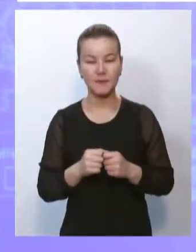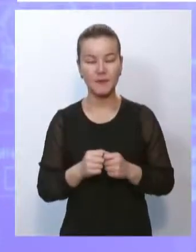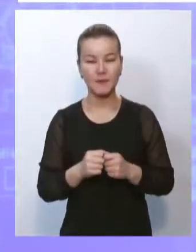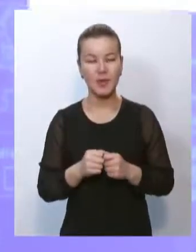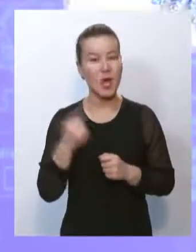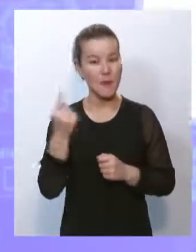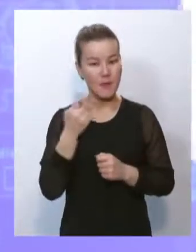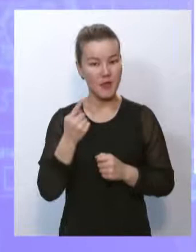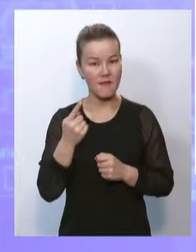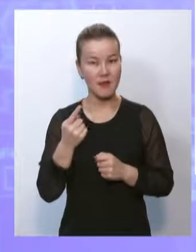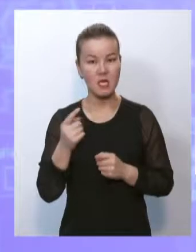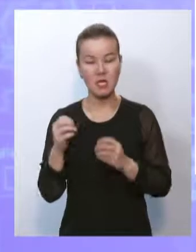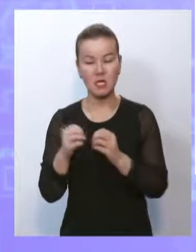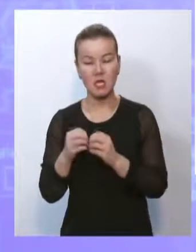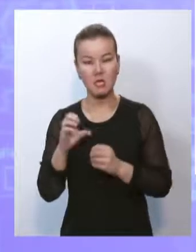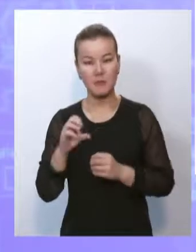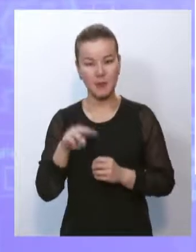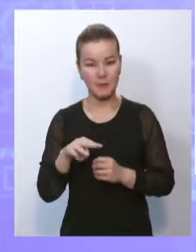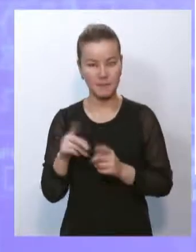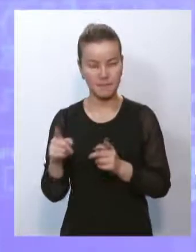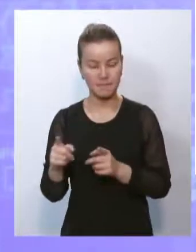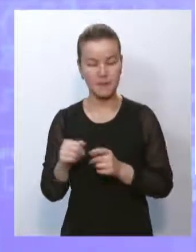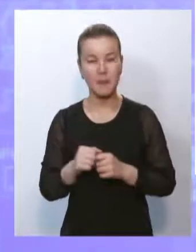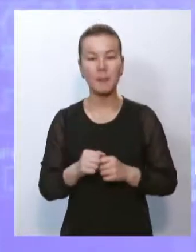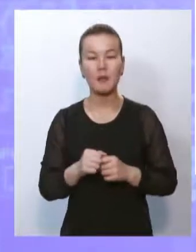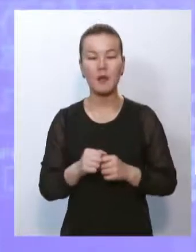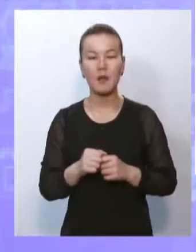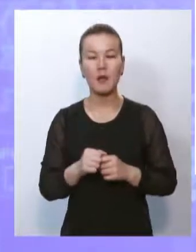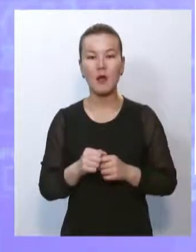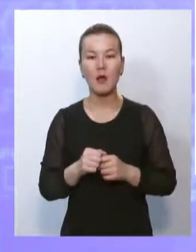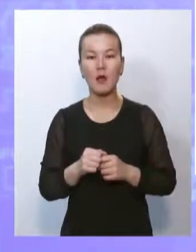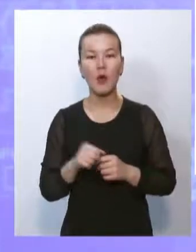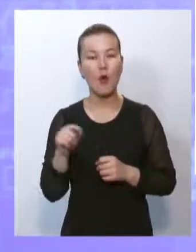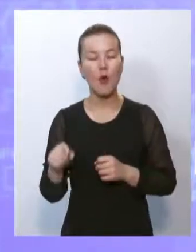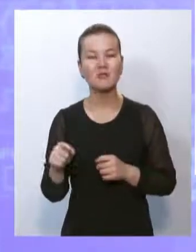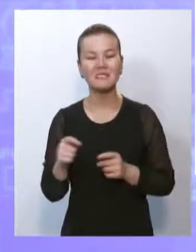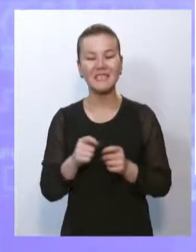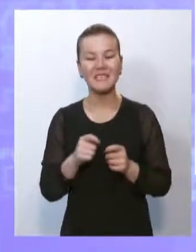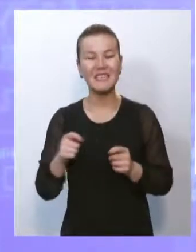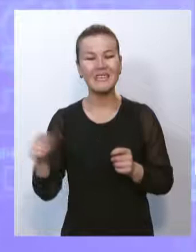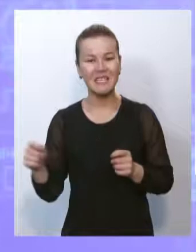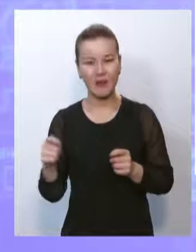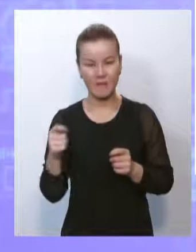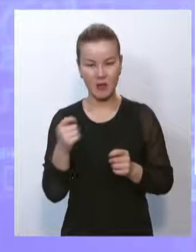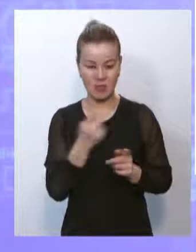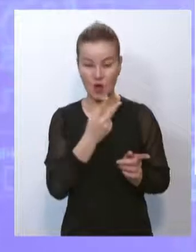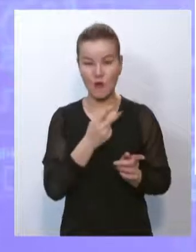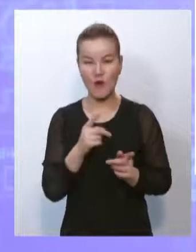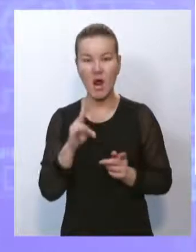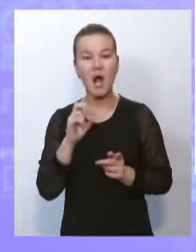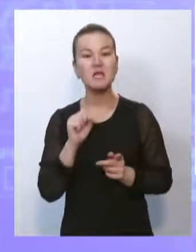1 10 сантиметров он длиннее 2